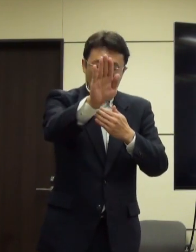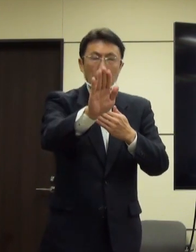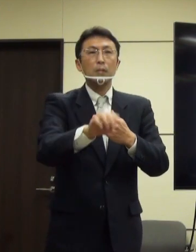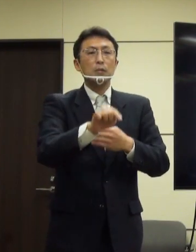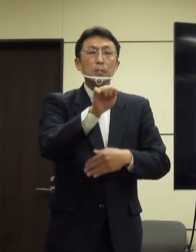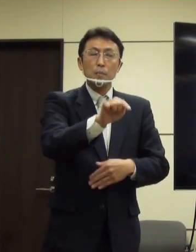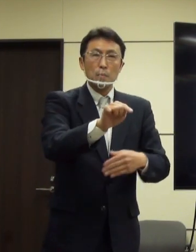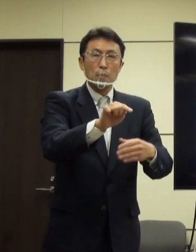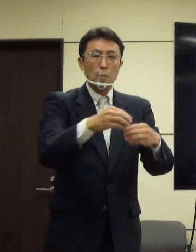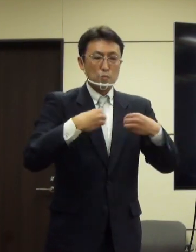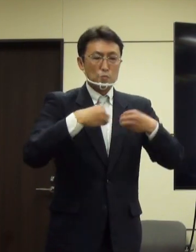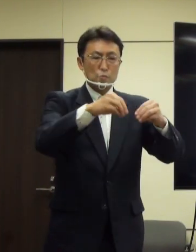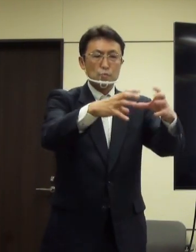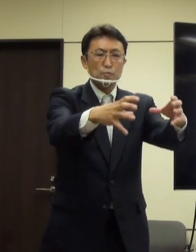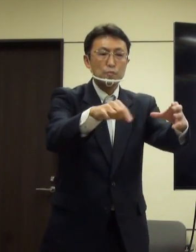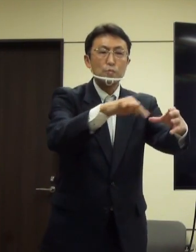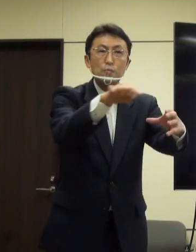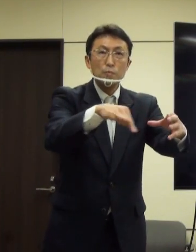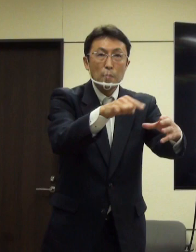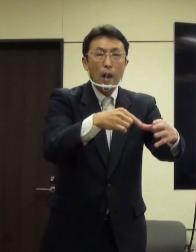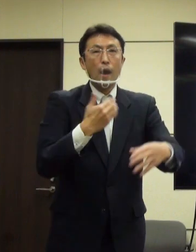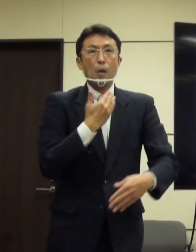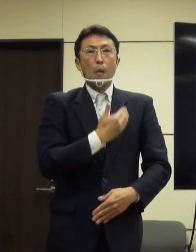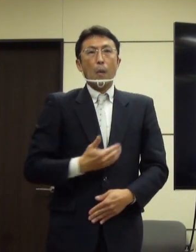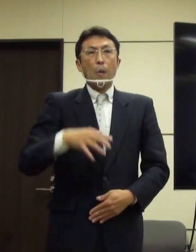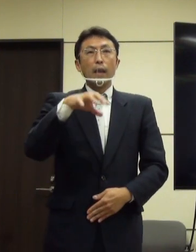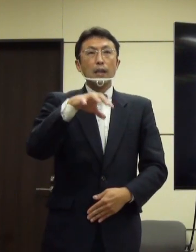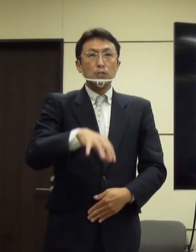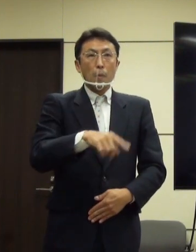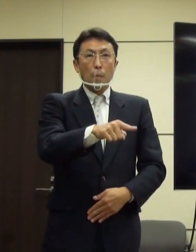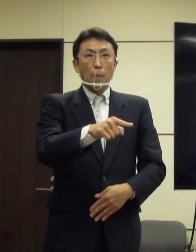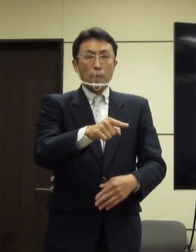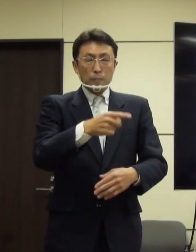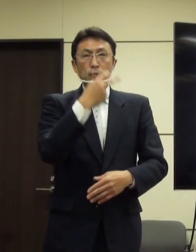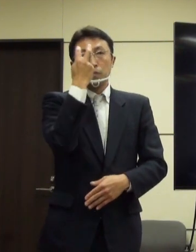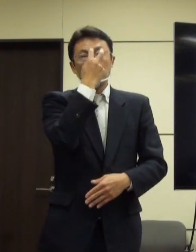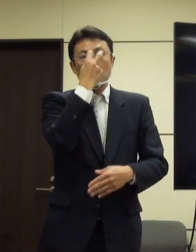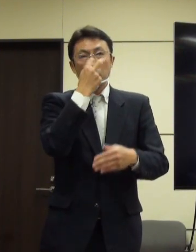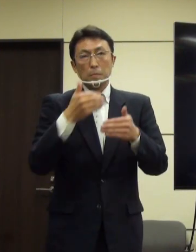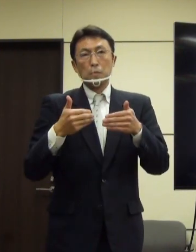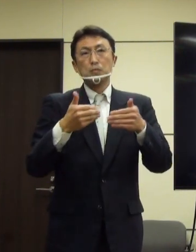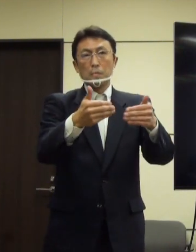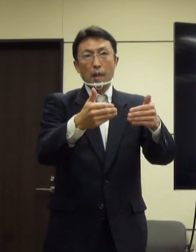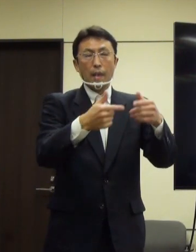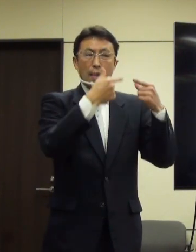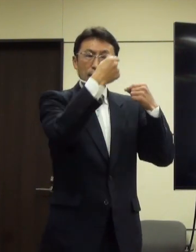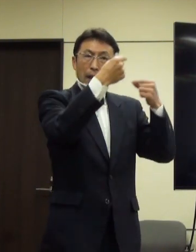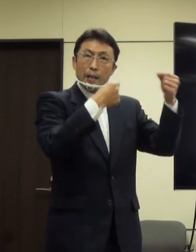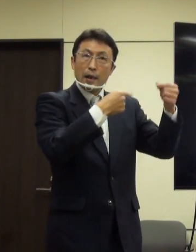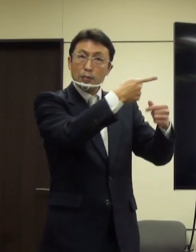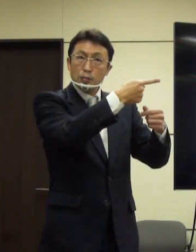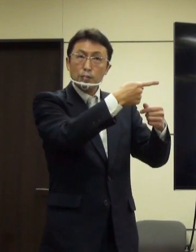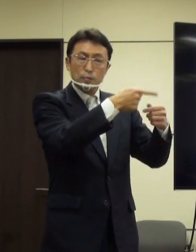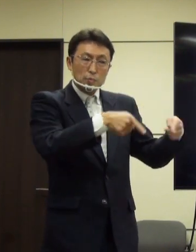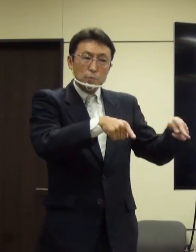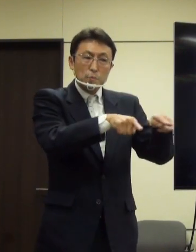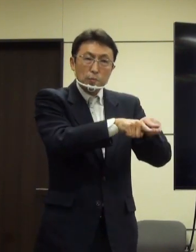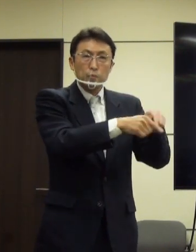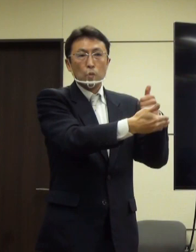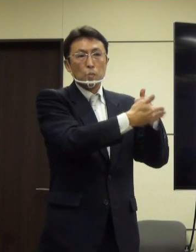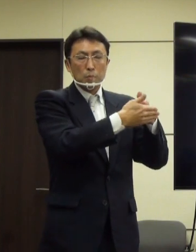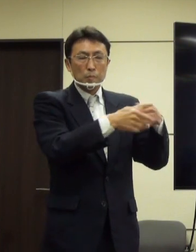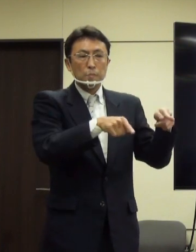発見者の方で調査を続けましてまぁあの大学だとともの協力をいただきながらですね競争を続け